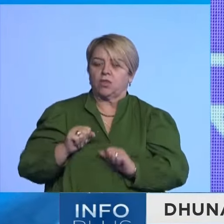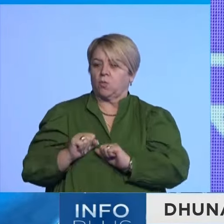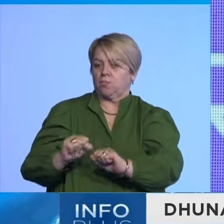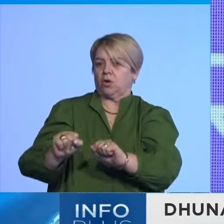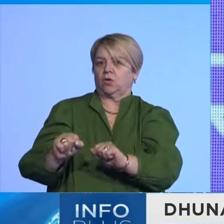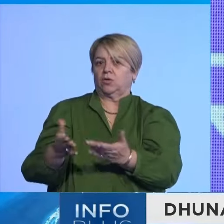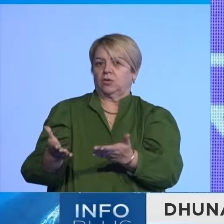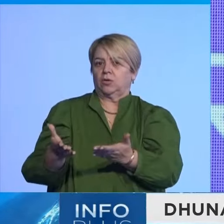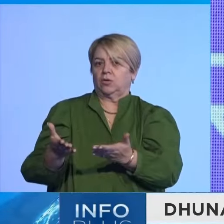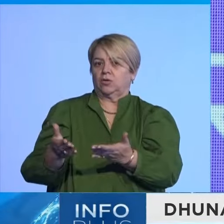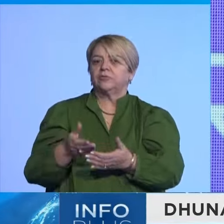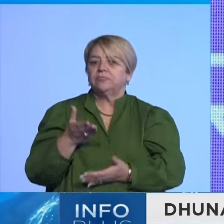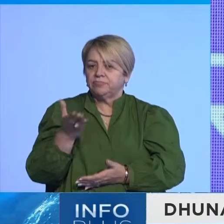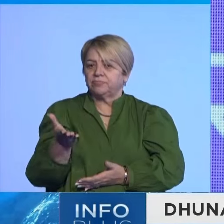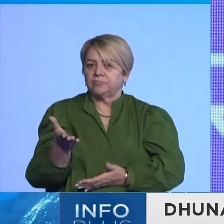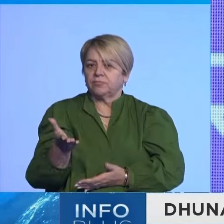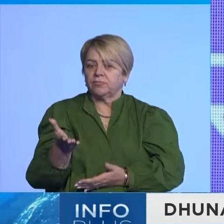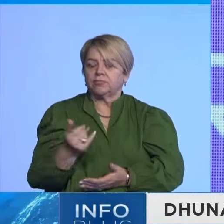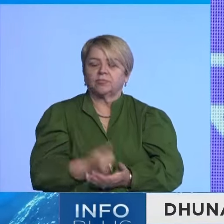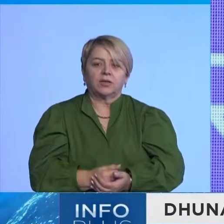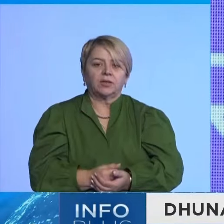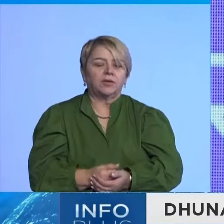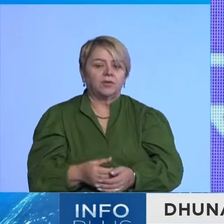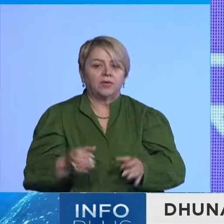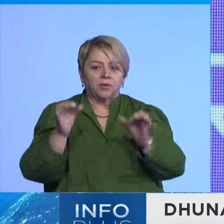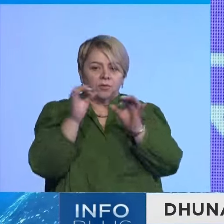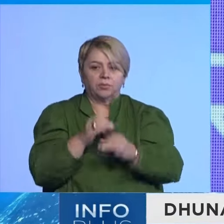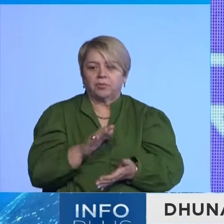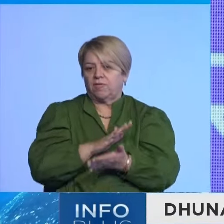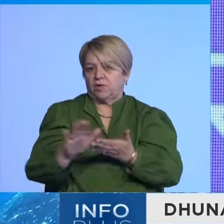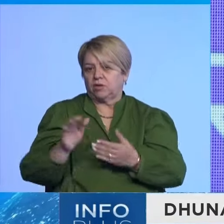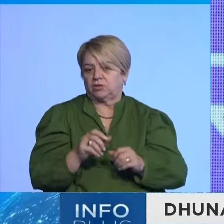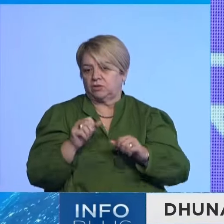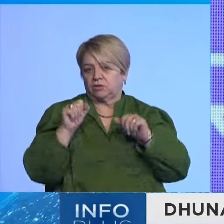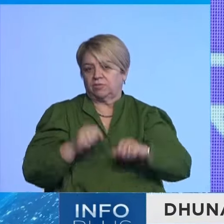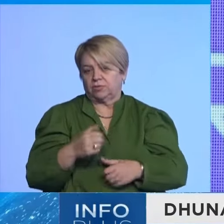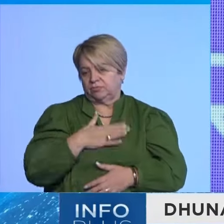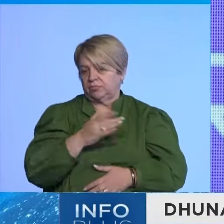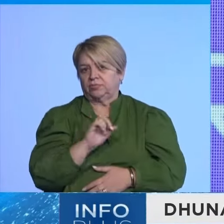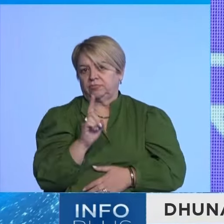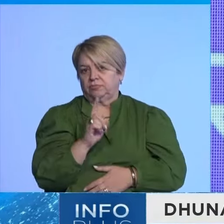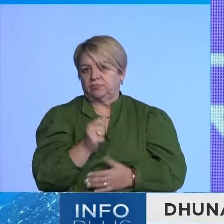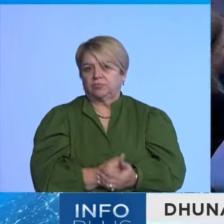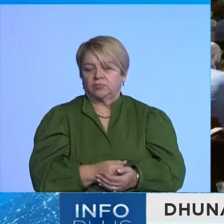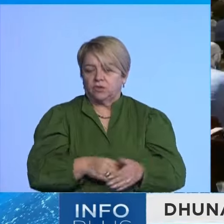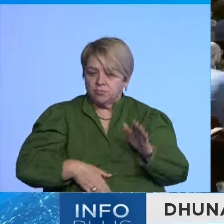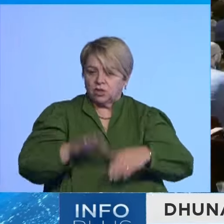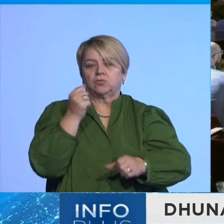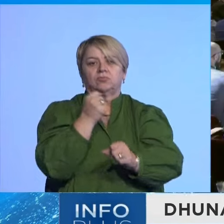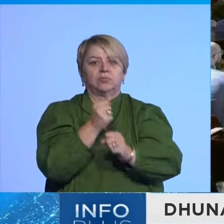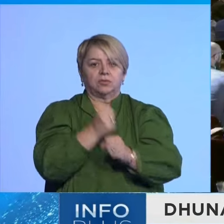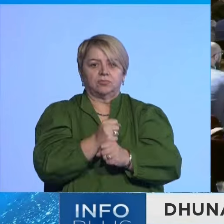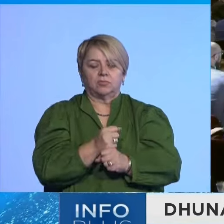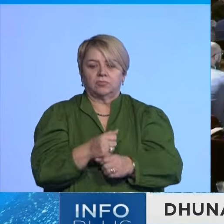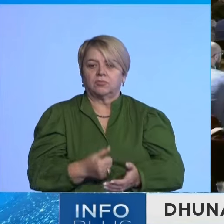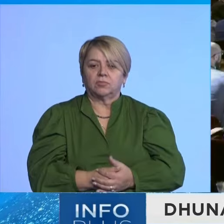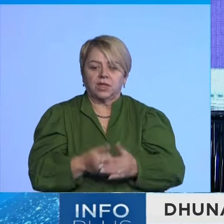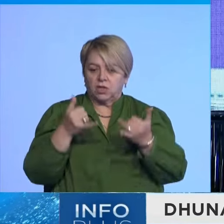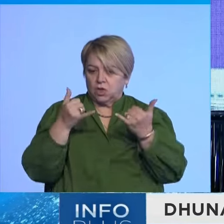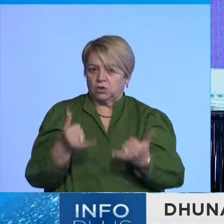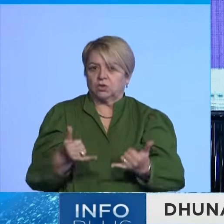kjo. Dhe kjo është diçka që nuk mund me ja falë qeverisë time, duhet bëjmë pak më shumë për këta të mbjetuar. Edhe